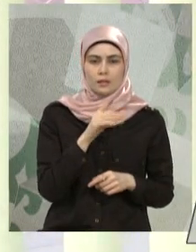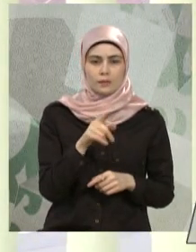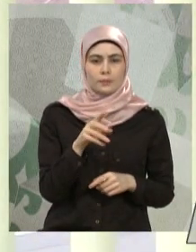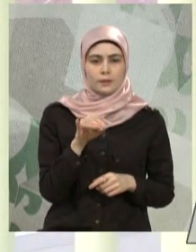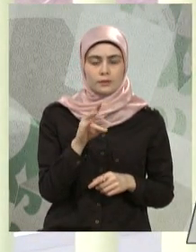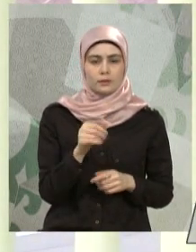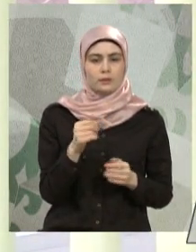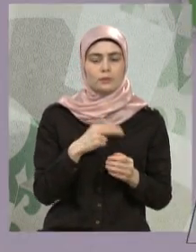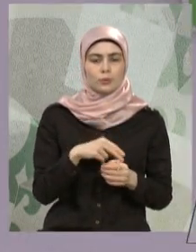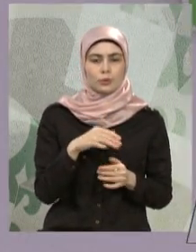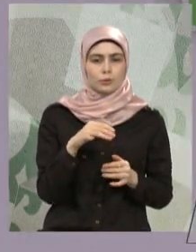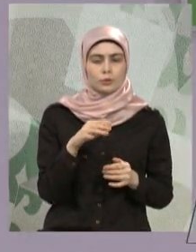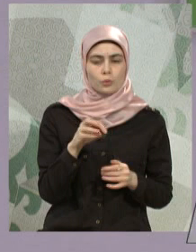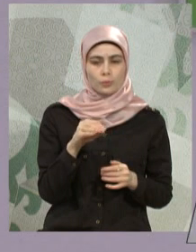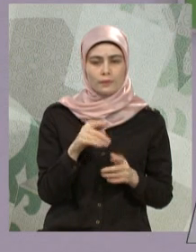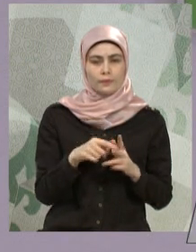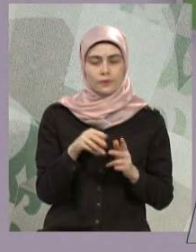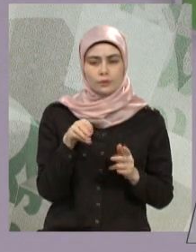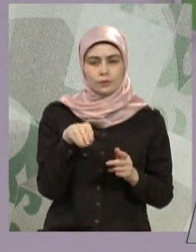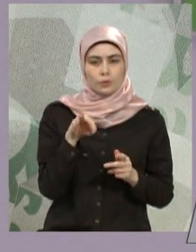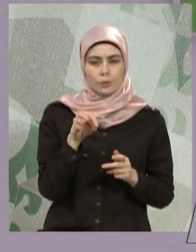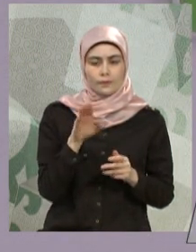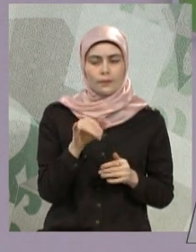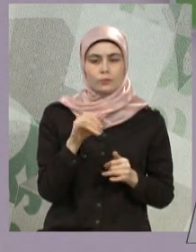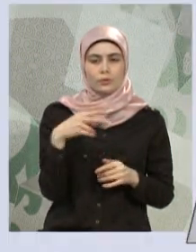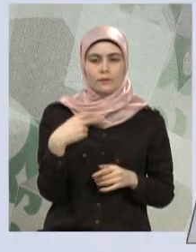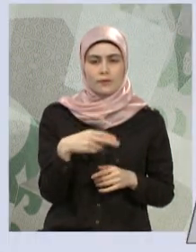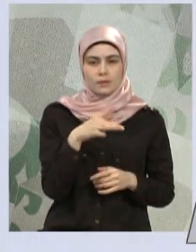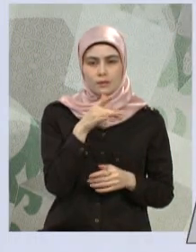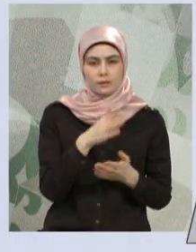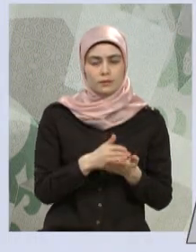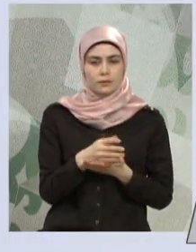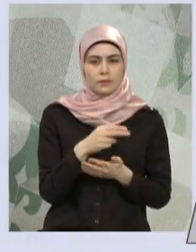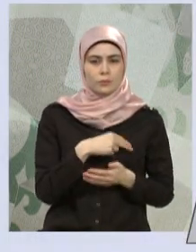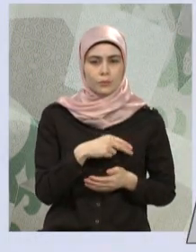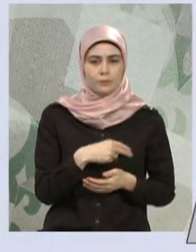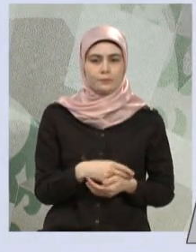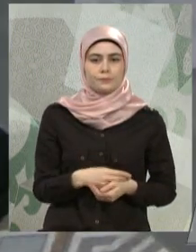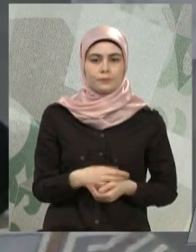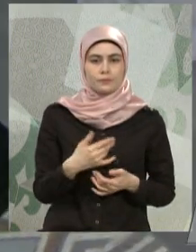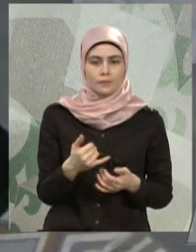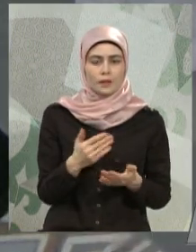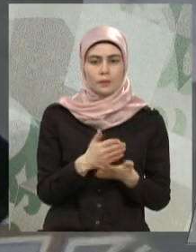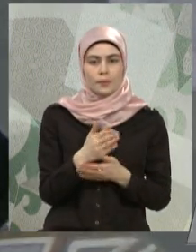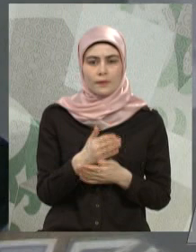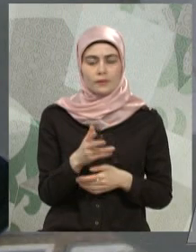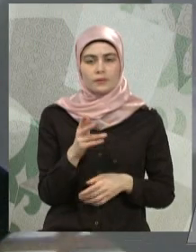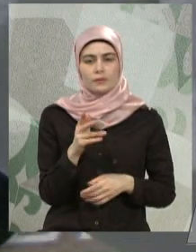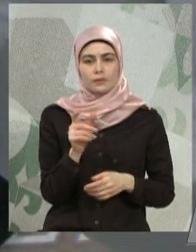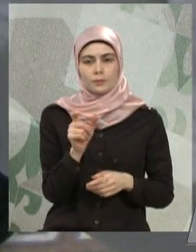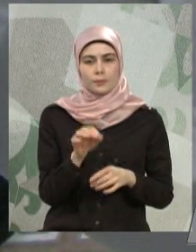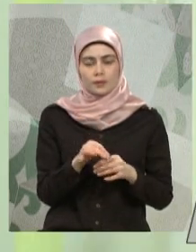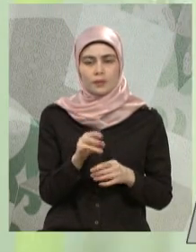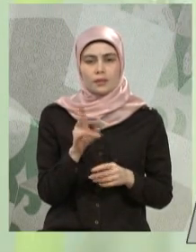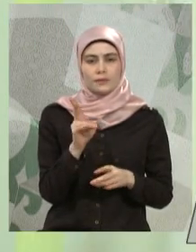они принимали в приспособленном помещении. С новыми условиями устанавливать диагноз, проводить общую диагностику и направлять пациента к врачу на лечение